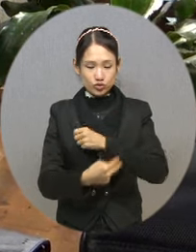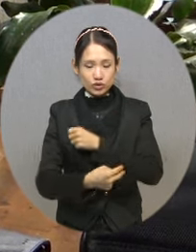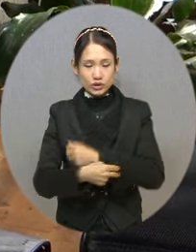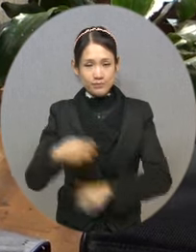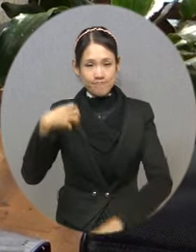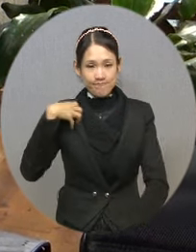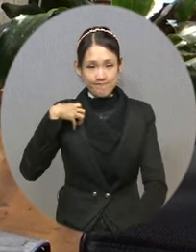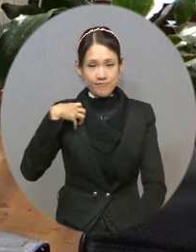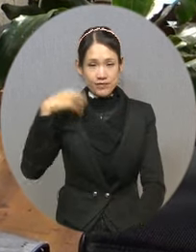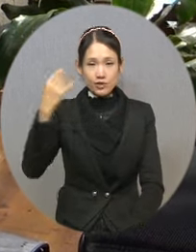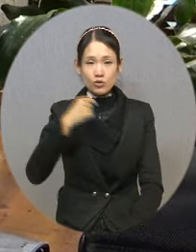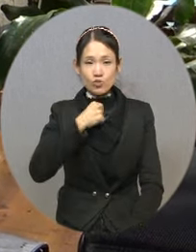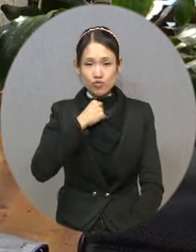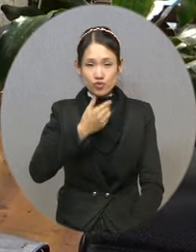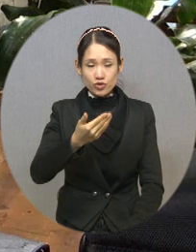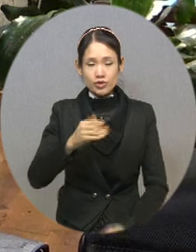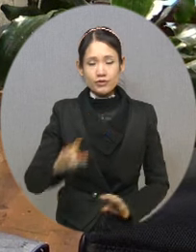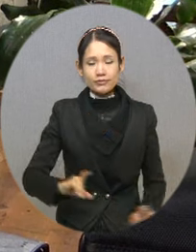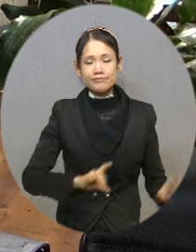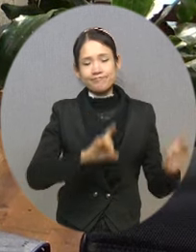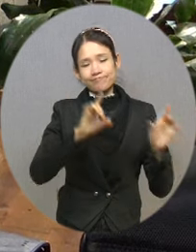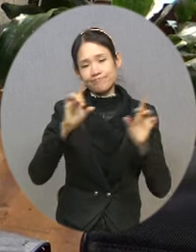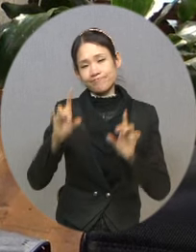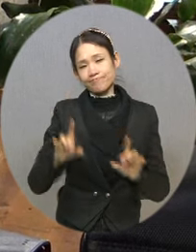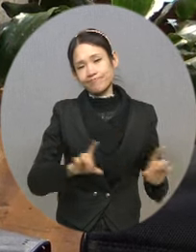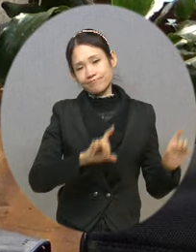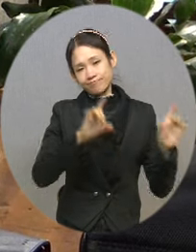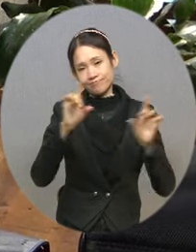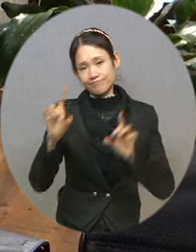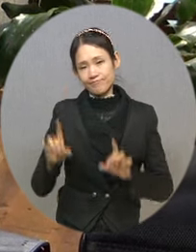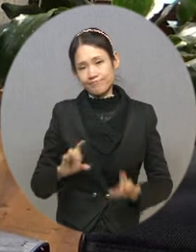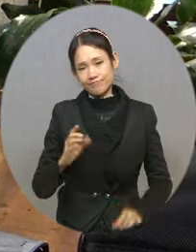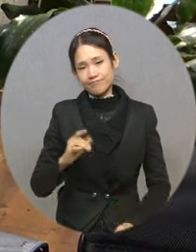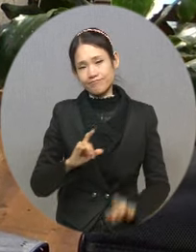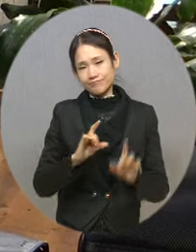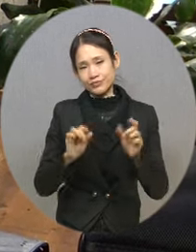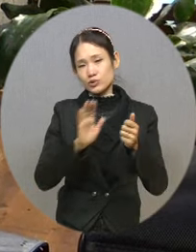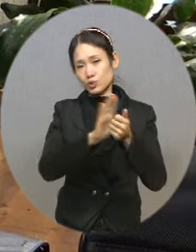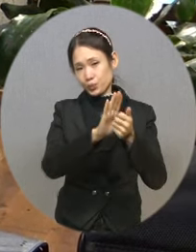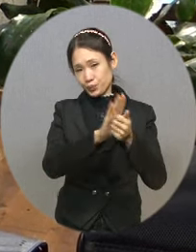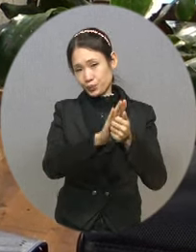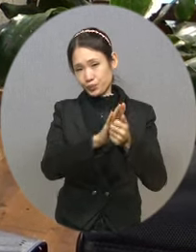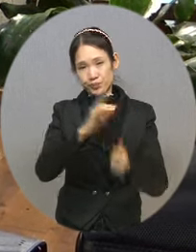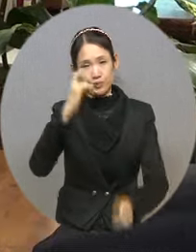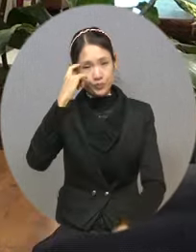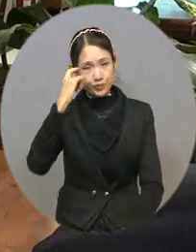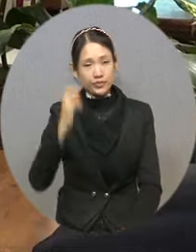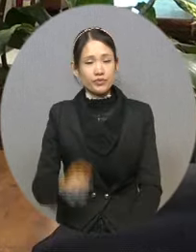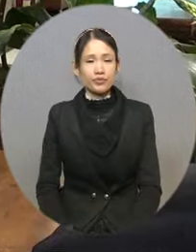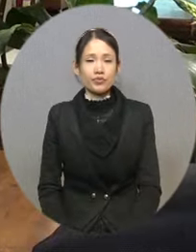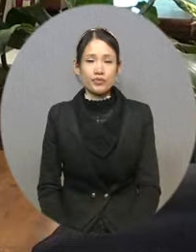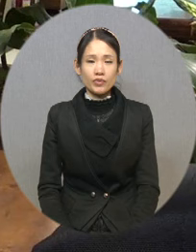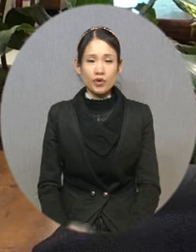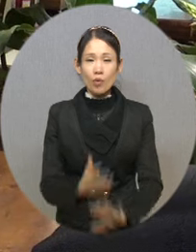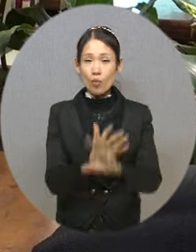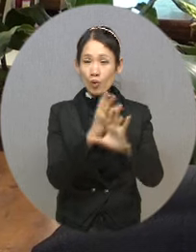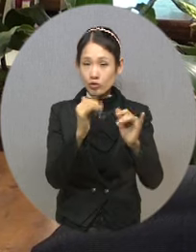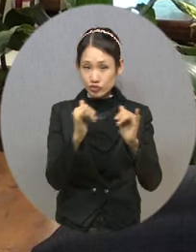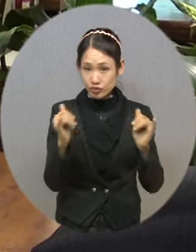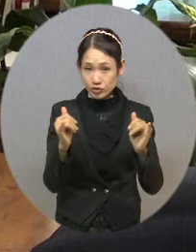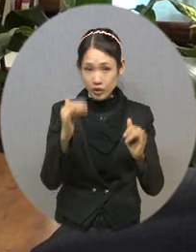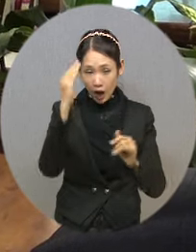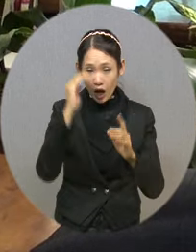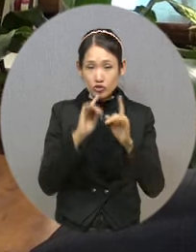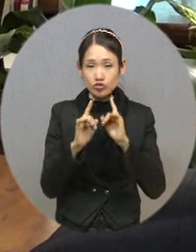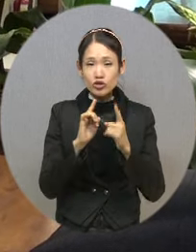되어주는 것이 제 삶의 의미가 되고 일조하는 것이라 생각하고 있습니다. 외국인들에게